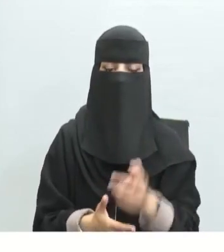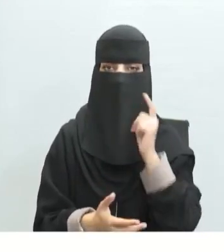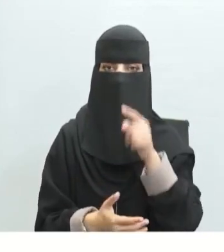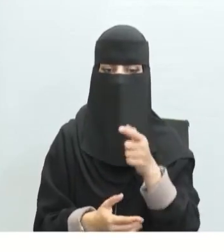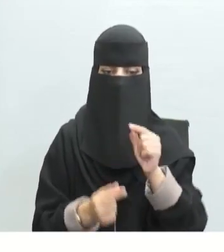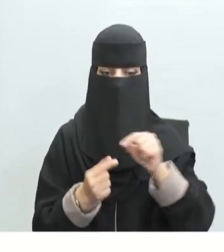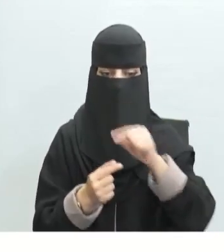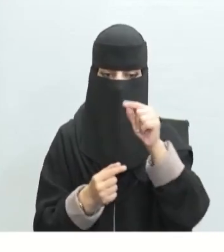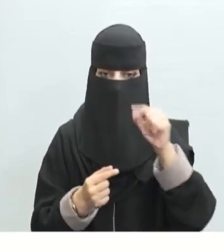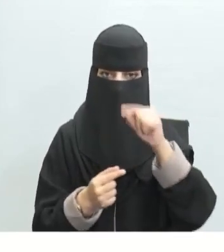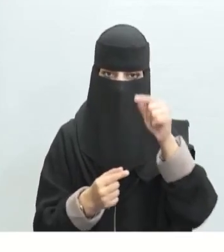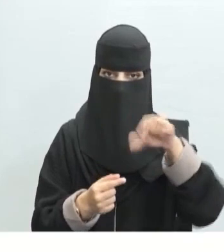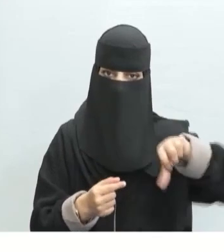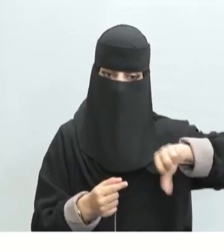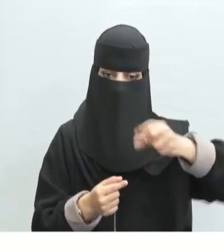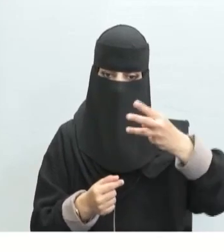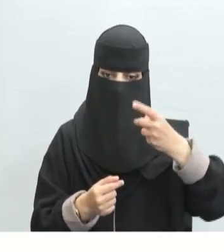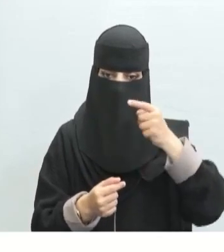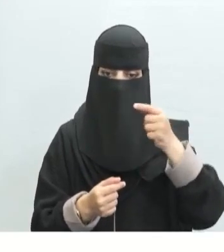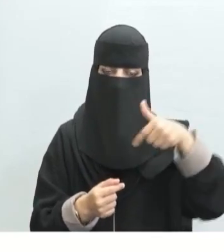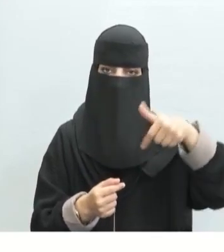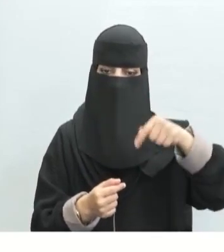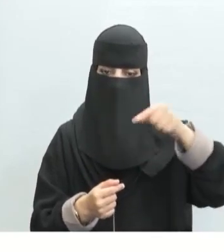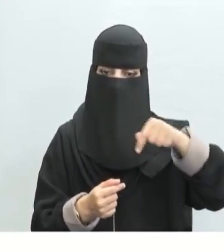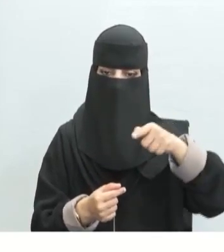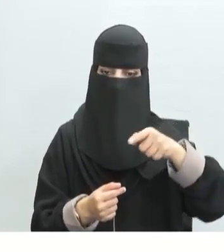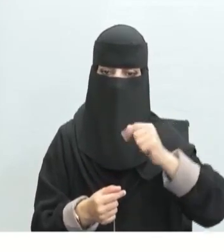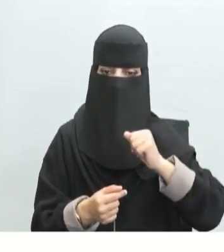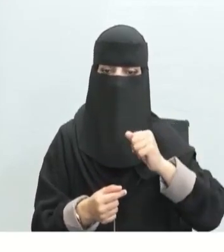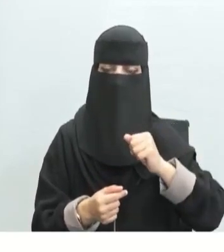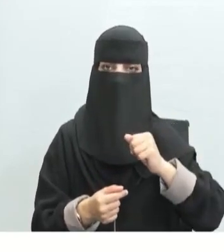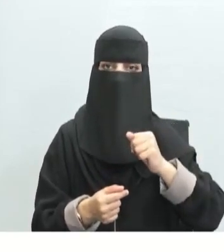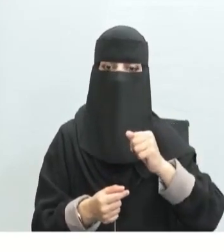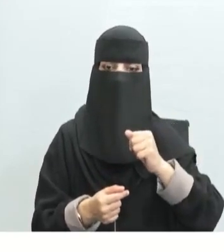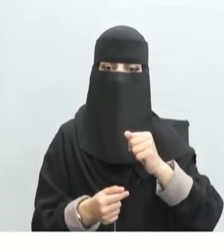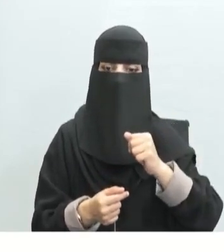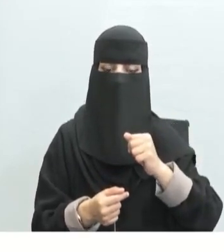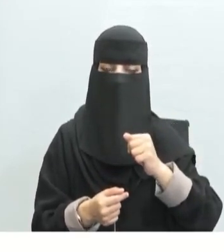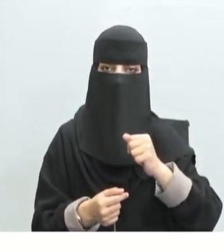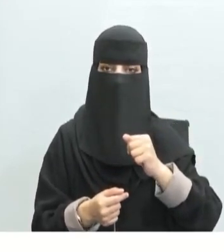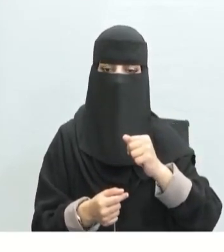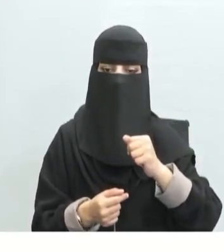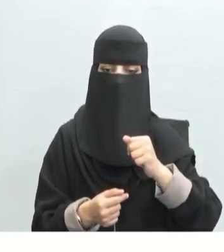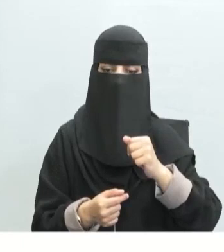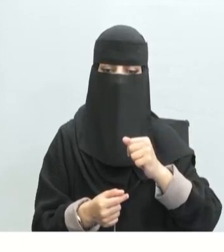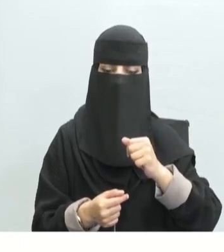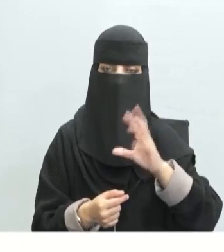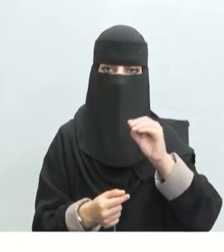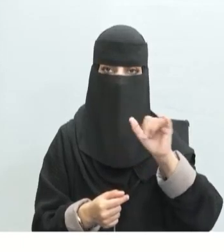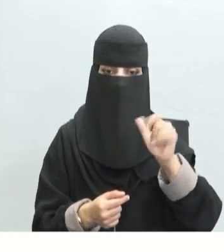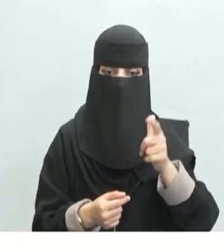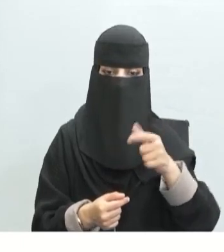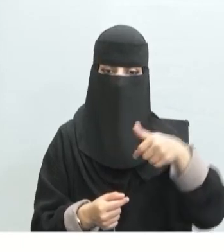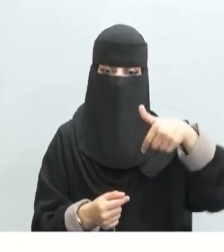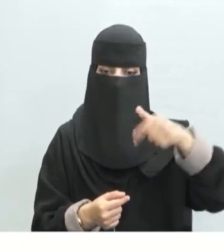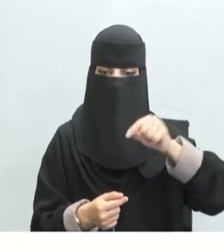نقول جذر ال 39 اللي هو 6 فاصله 6 وربع تقريبا نقول اذا الي هي عباره عن